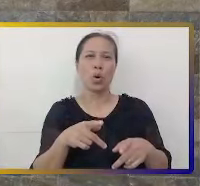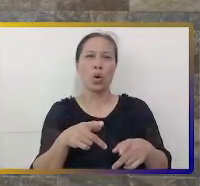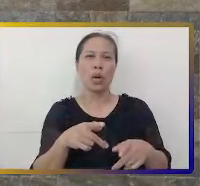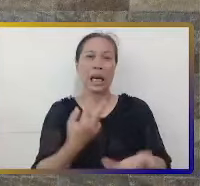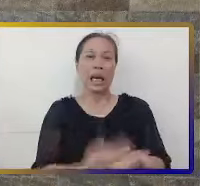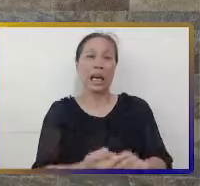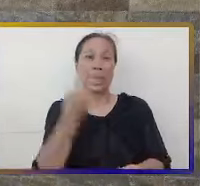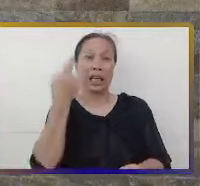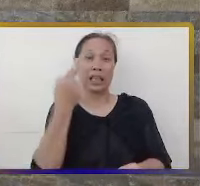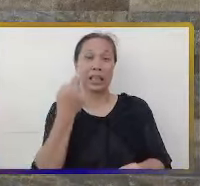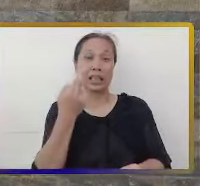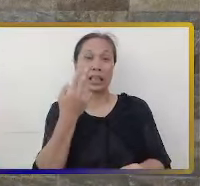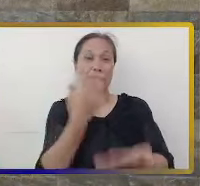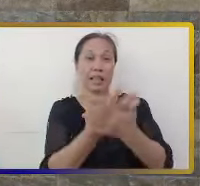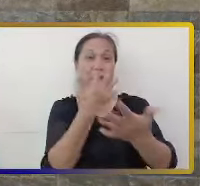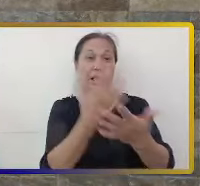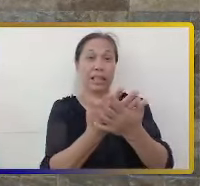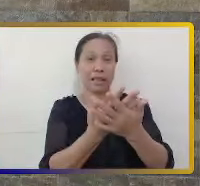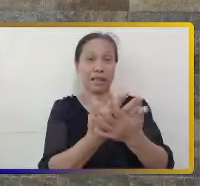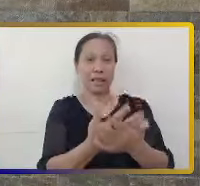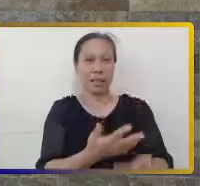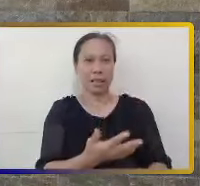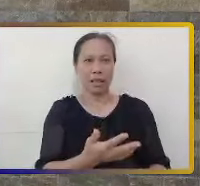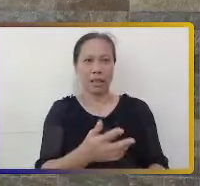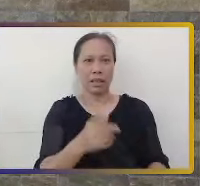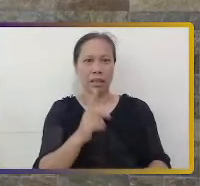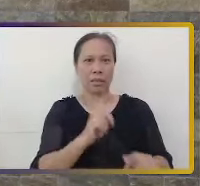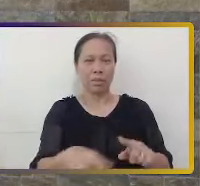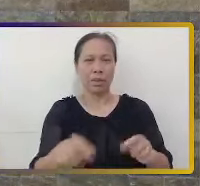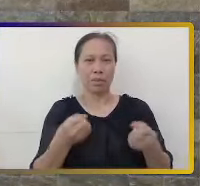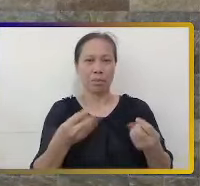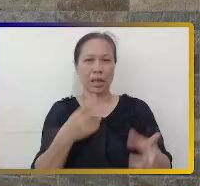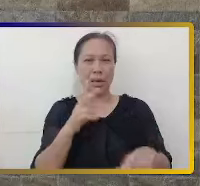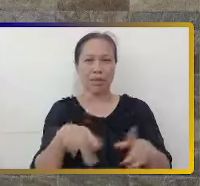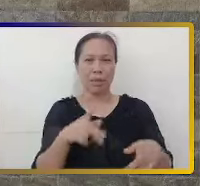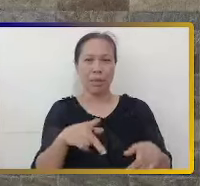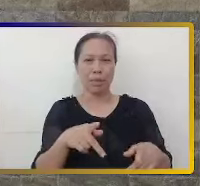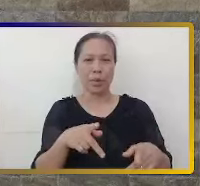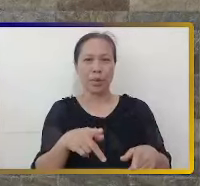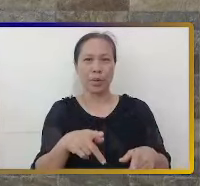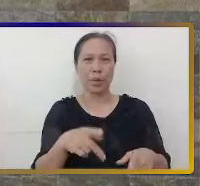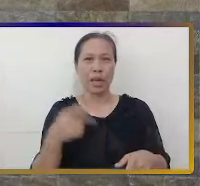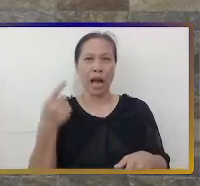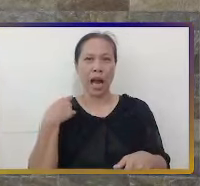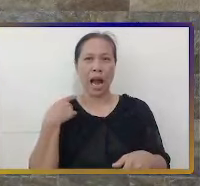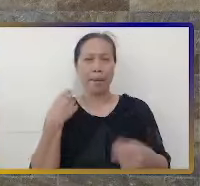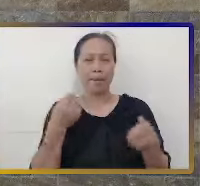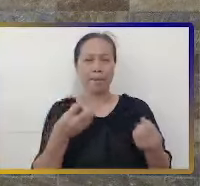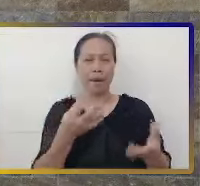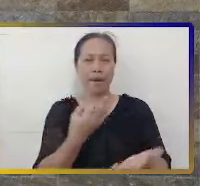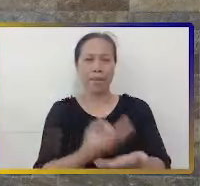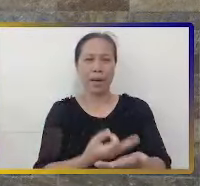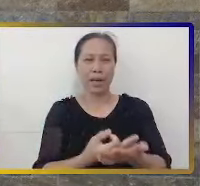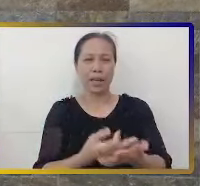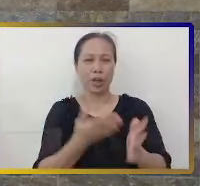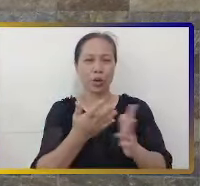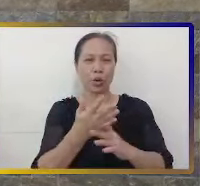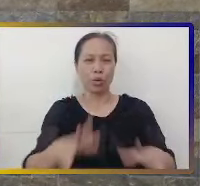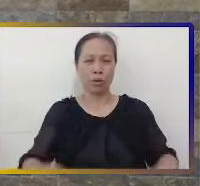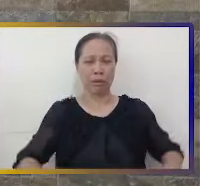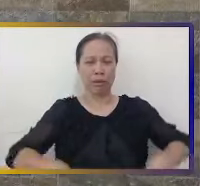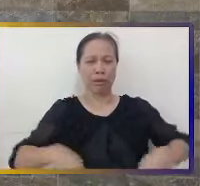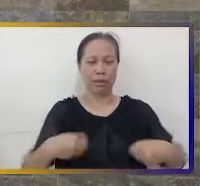see napakaraming may pera ngayon hindi bunga ng investment kundi bunga ng corruption Come on talk to me if you